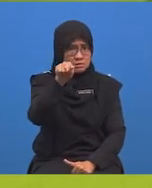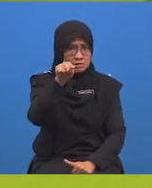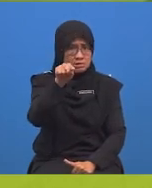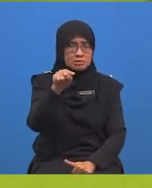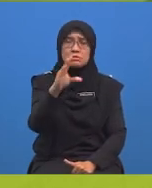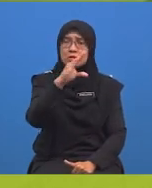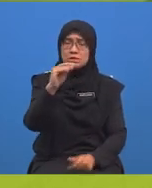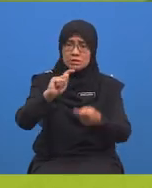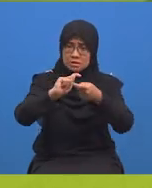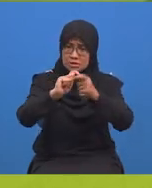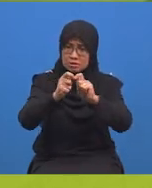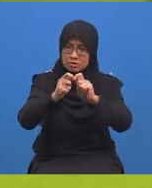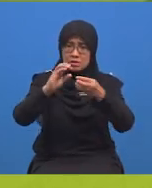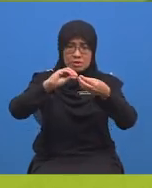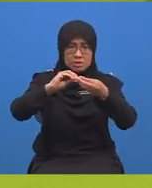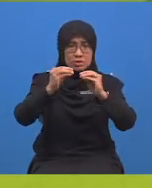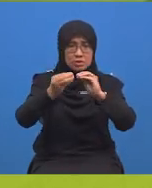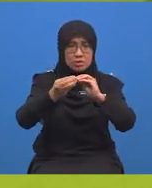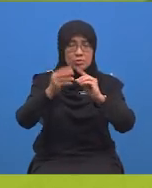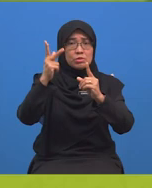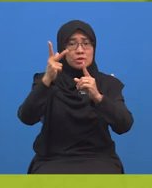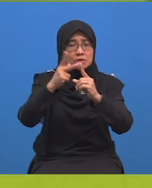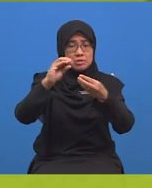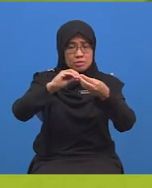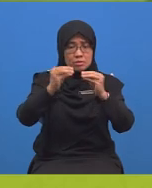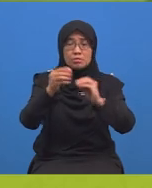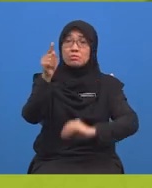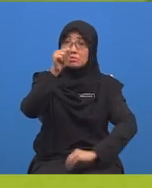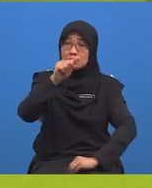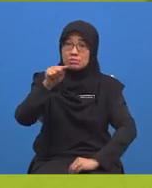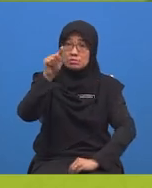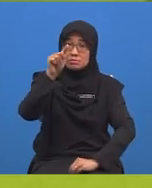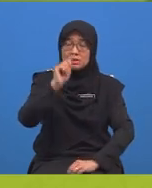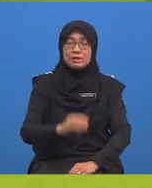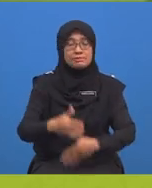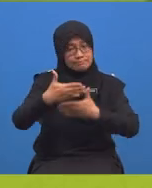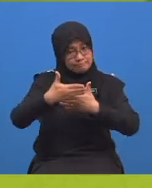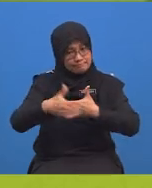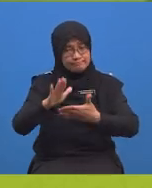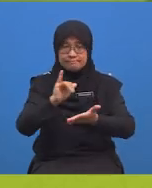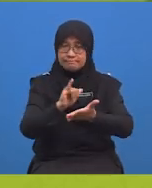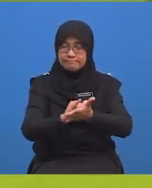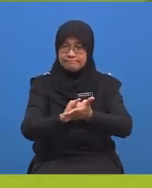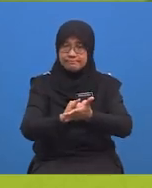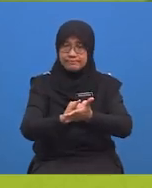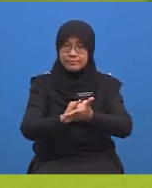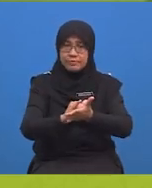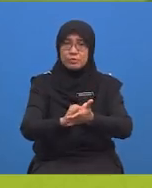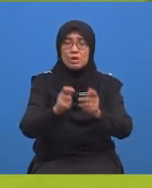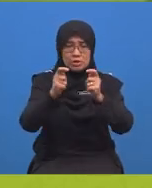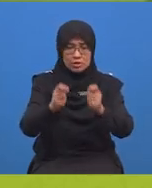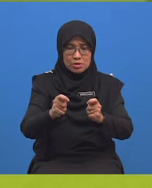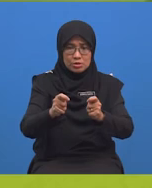dan tukarkan nombor soalan perpuluhan kepada nombor bulat. Kemudian, tentukan hasil